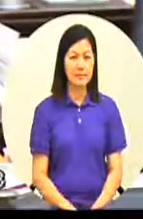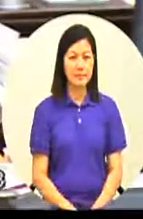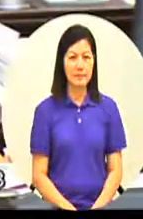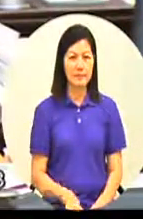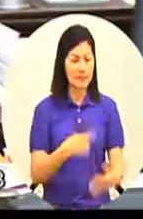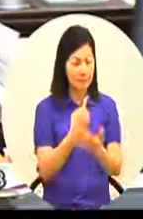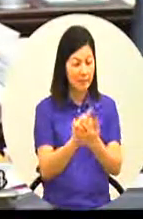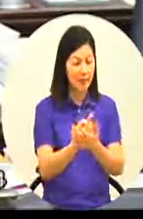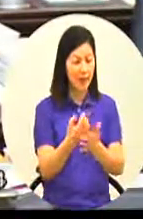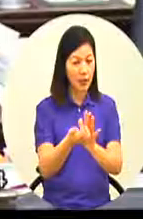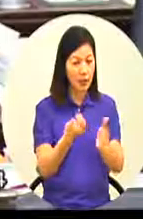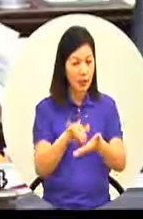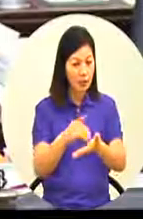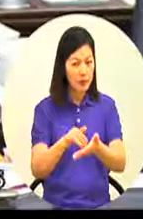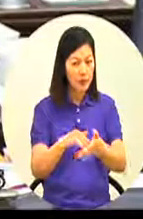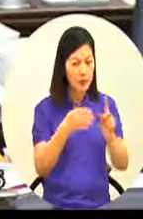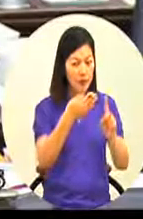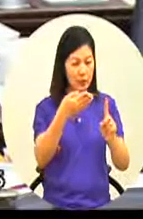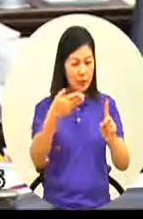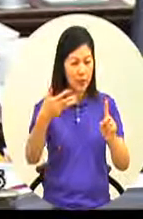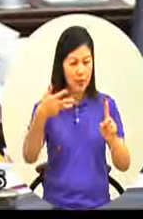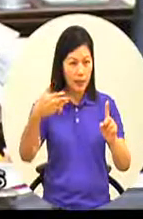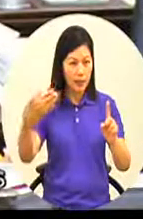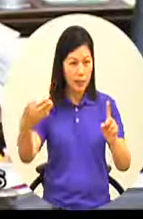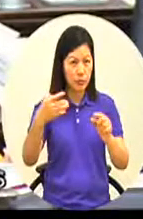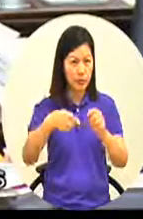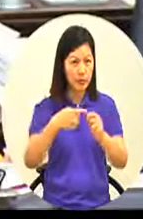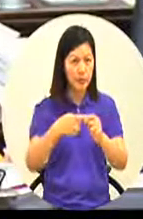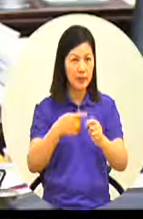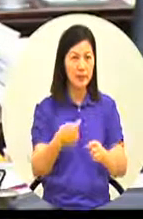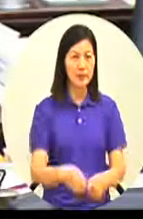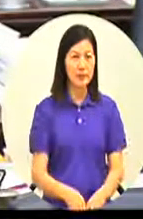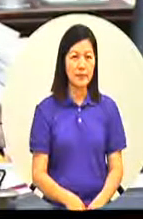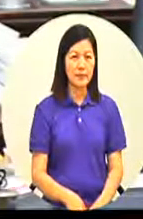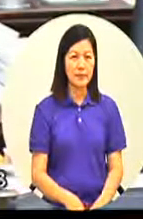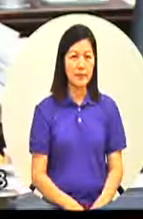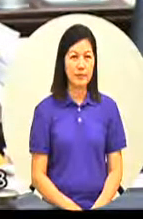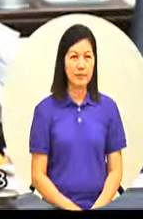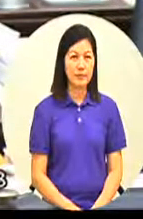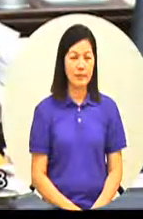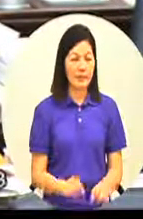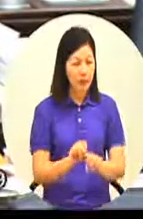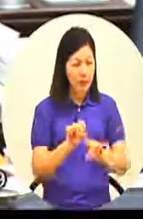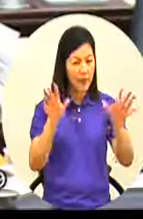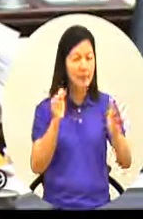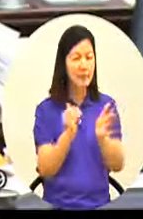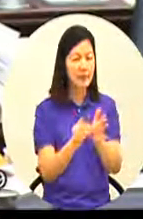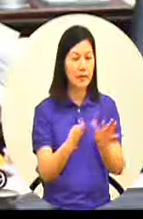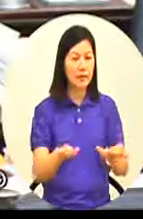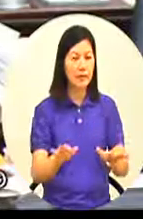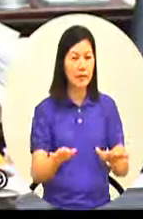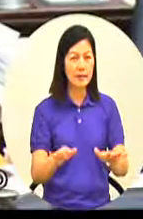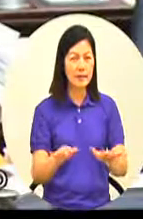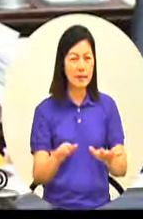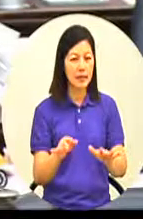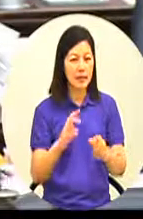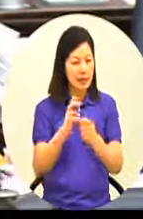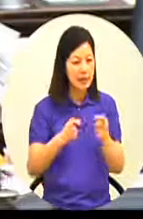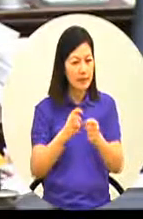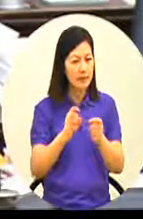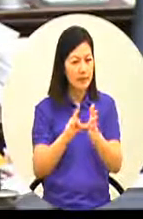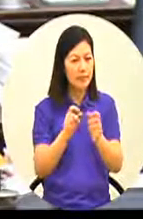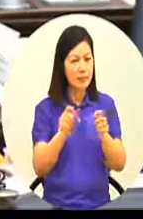它其实应该是在1989年哦，从巴西那边哈发展到现在，已经经过了快20年。